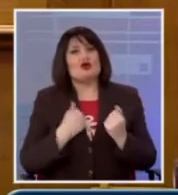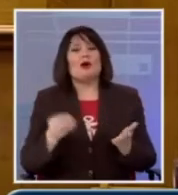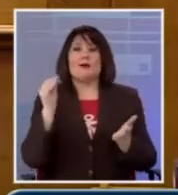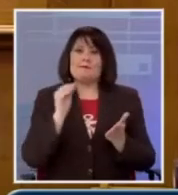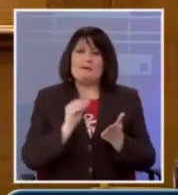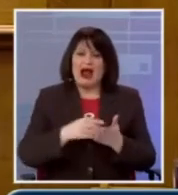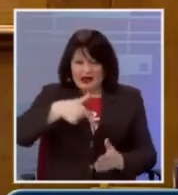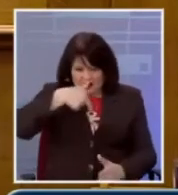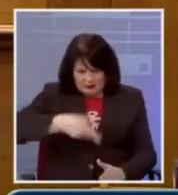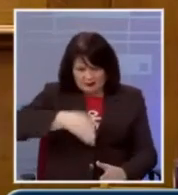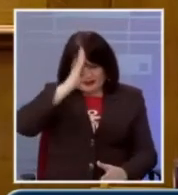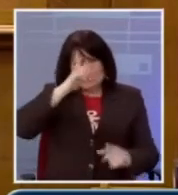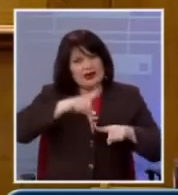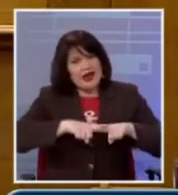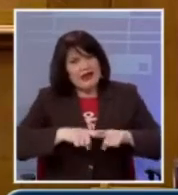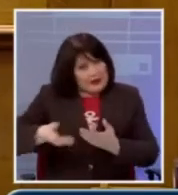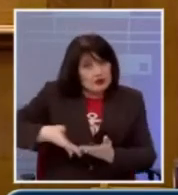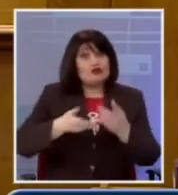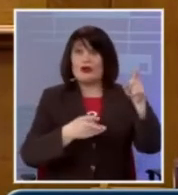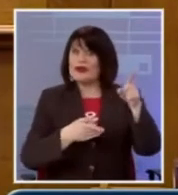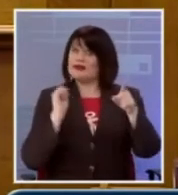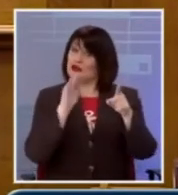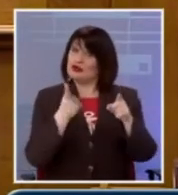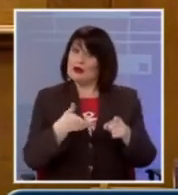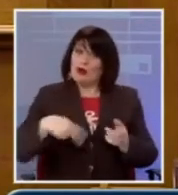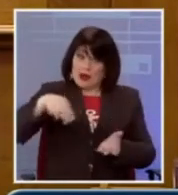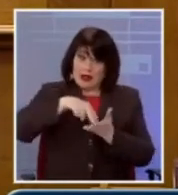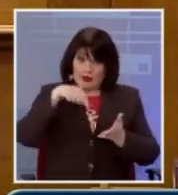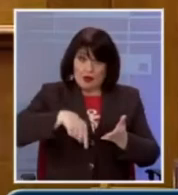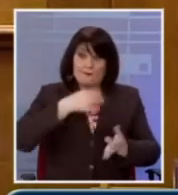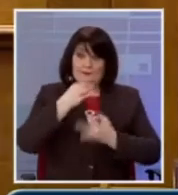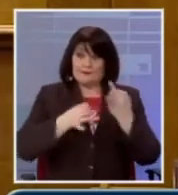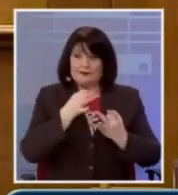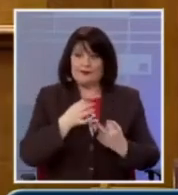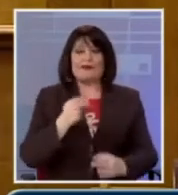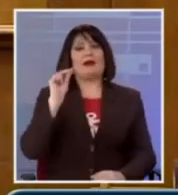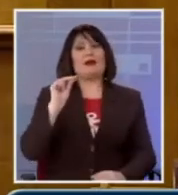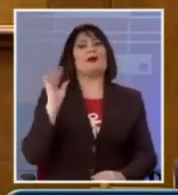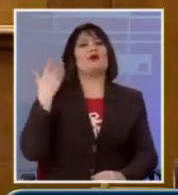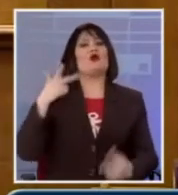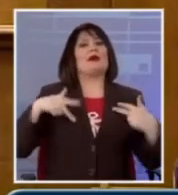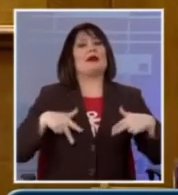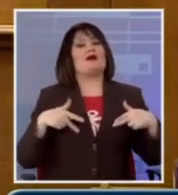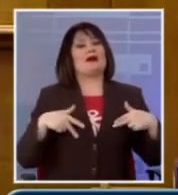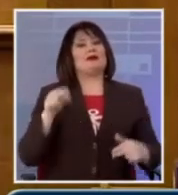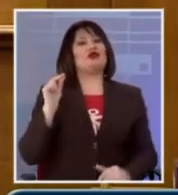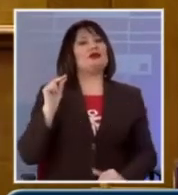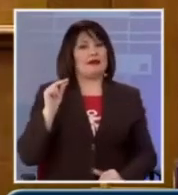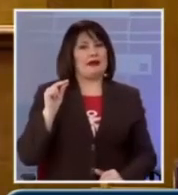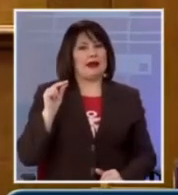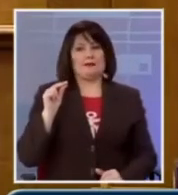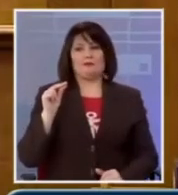στην ταπείνωση? Το δηλώνω από αυτό εδώ το βήμα ότι η δέσμευση της προηγούμενης κυβέρνησης